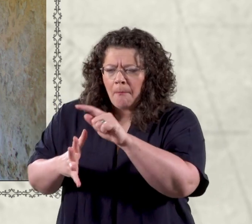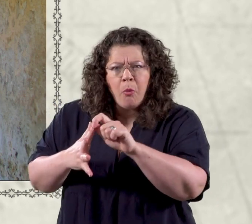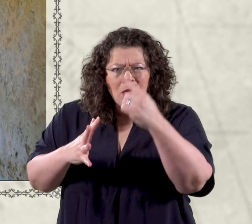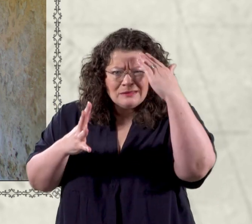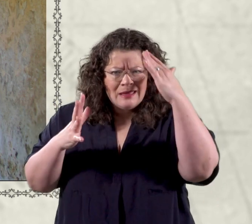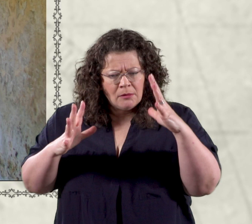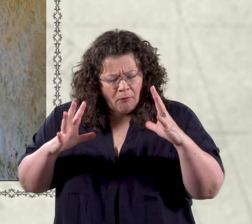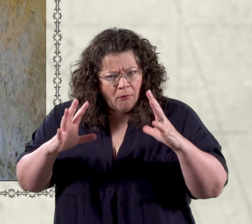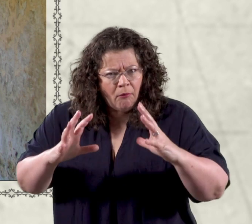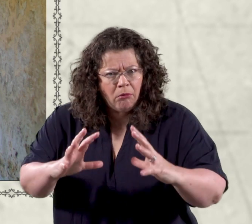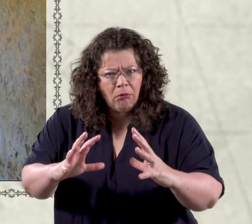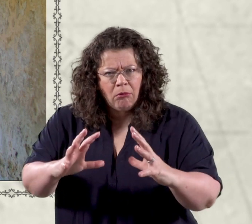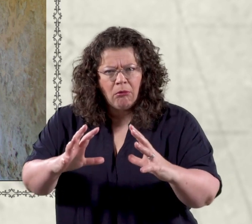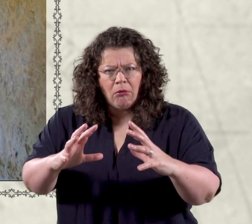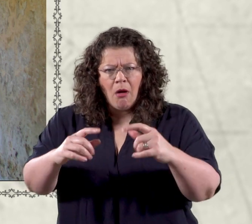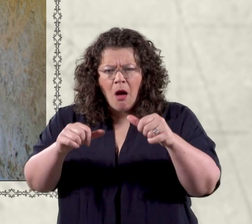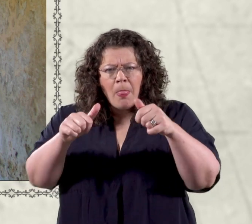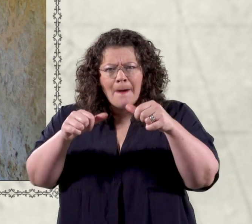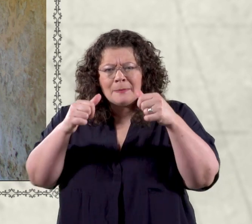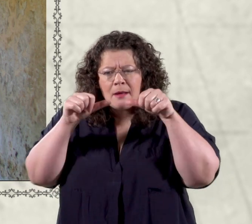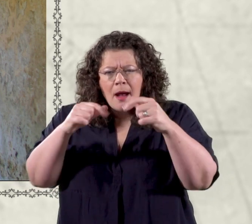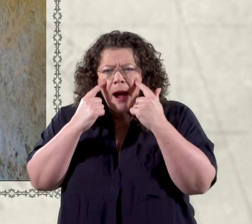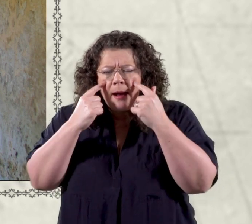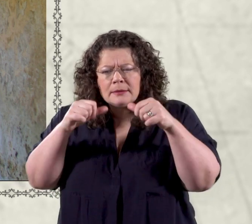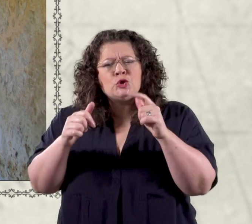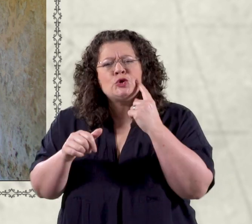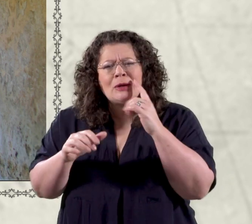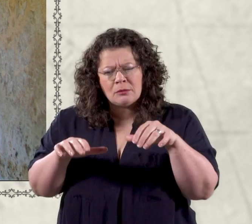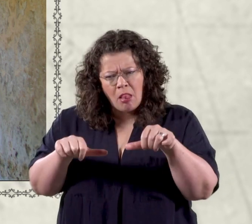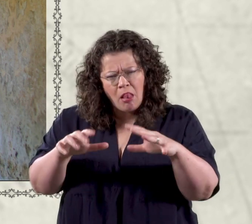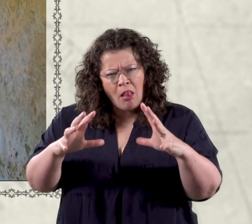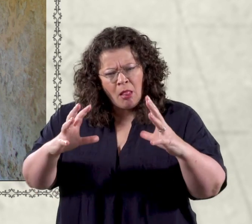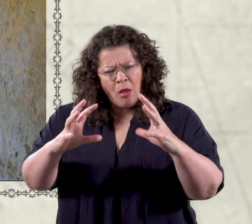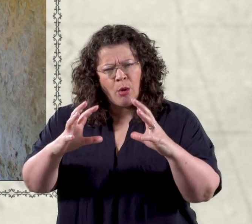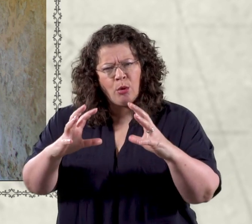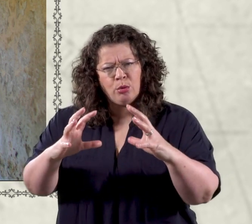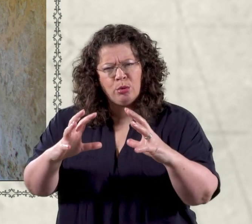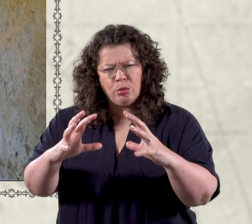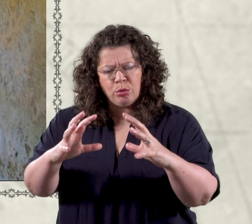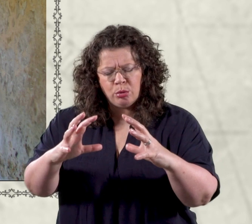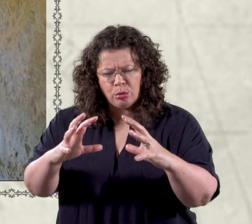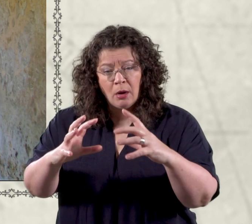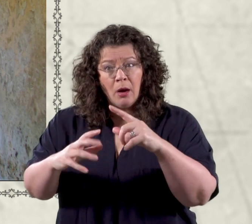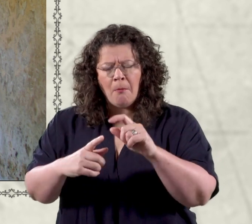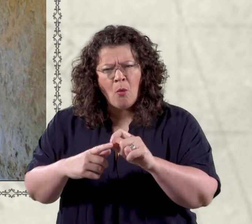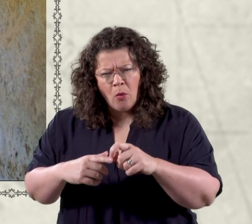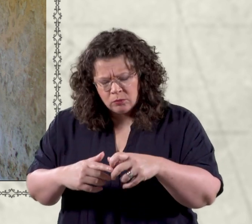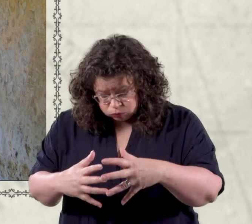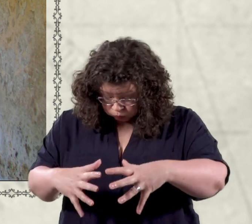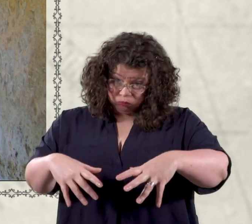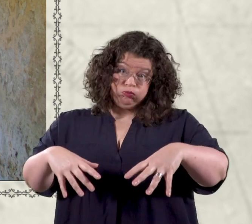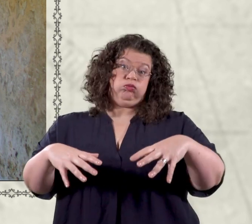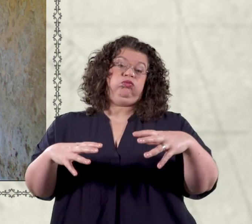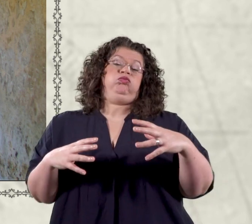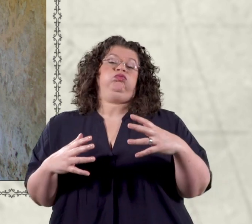Paulinus, a modiau yn ysgafn ar ei lygid. A dyma Paulinus yn disgyn yn ôl, a